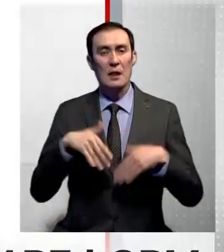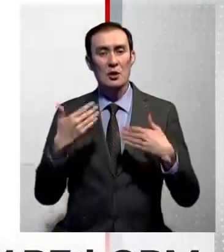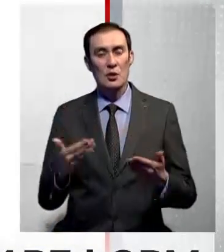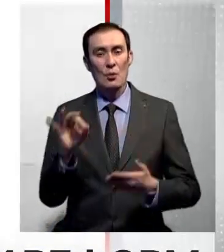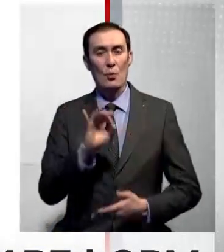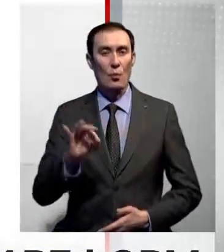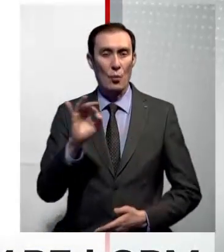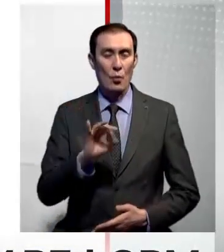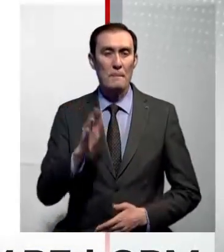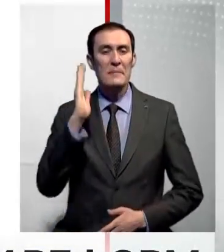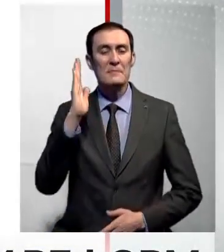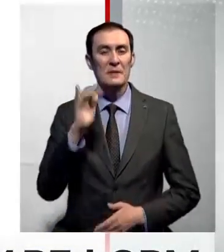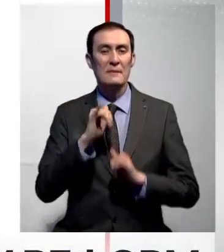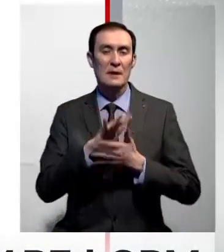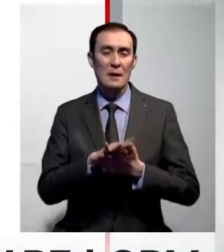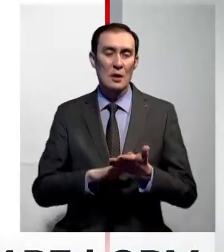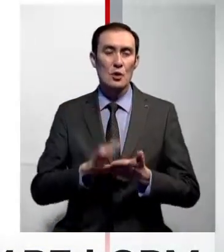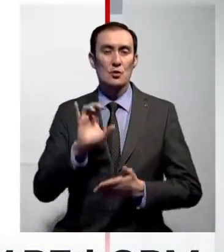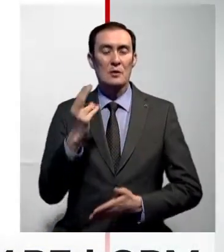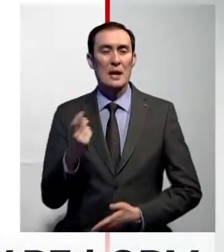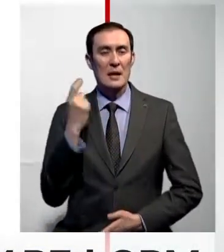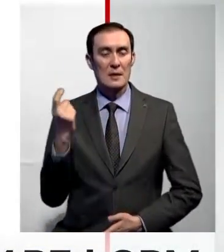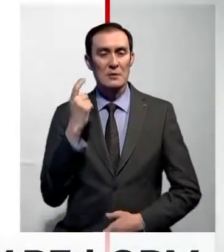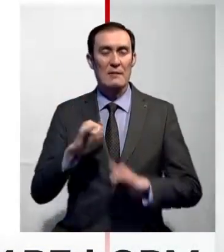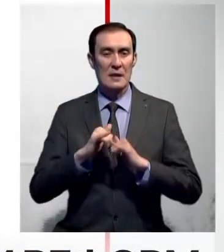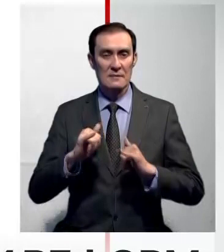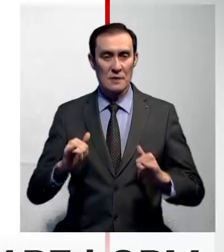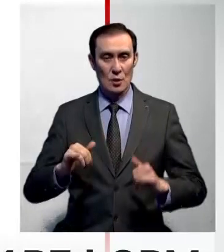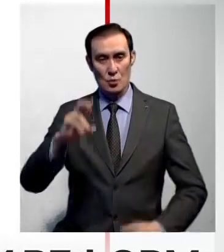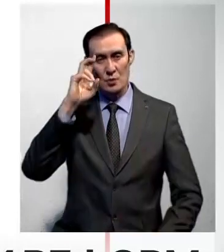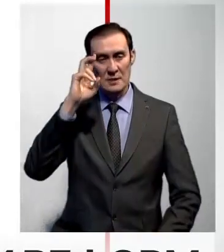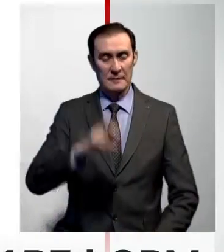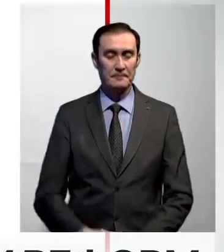предложений, касающихся перспектив социально-экономического развития страны.